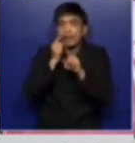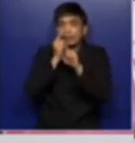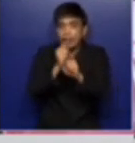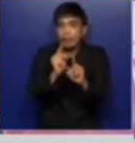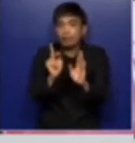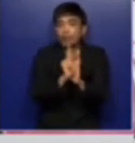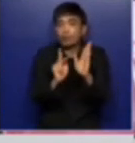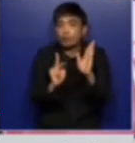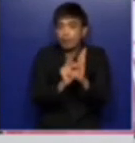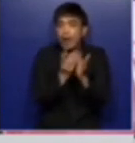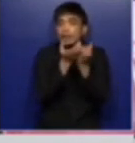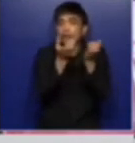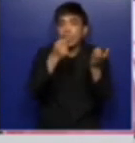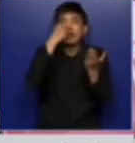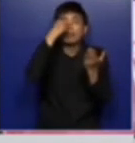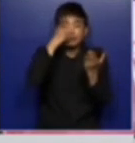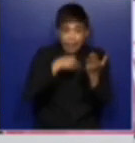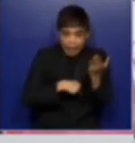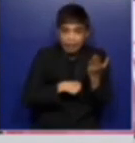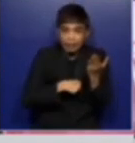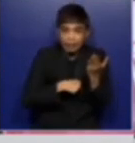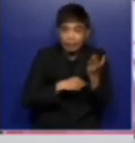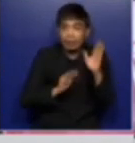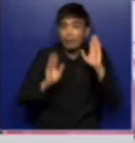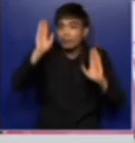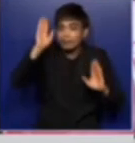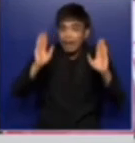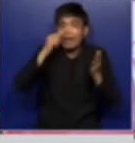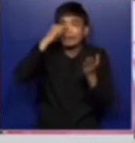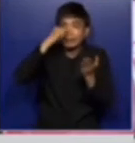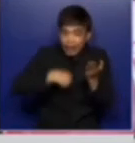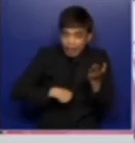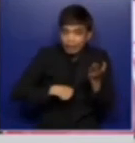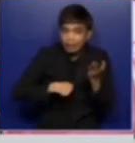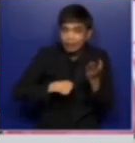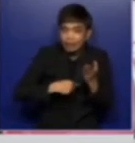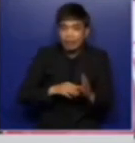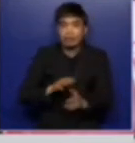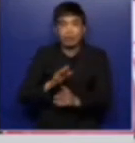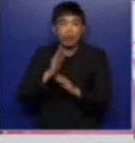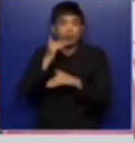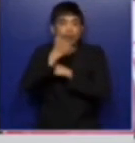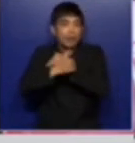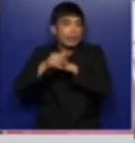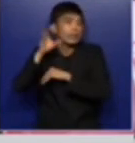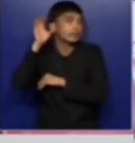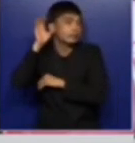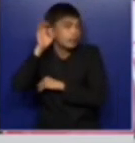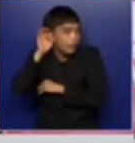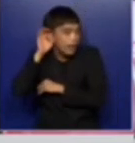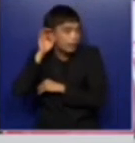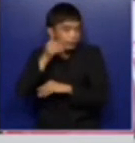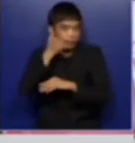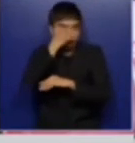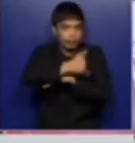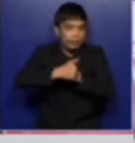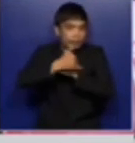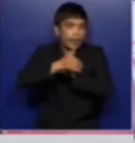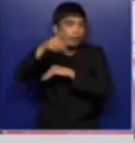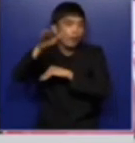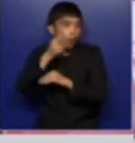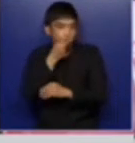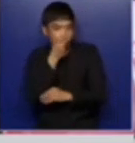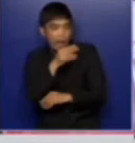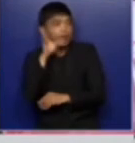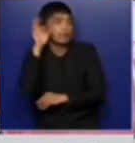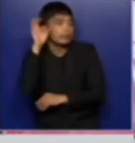ตยจะมีผลต่อความเชื่อมั่นทางด้านการลงทุนทั้งในประเทศและ